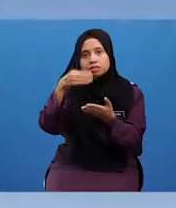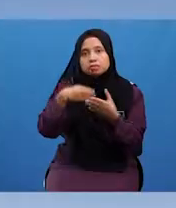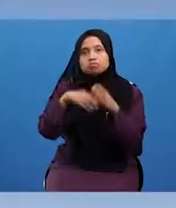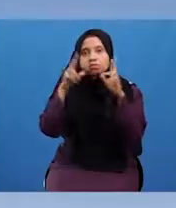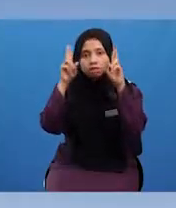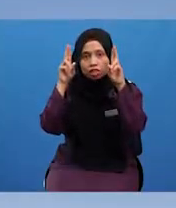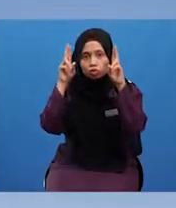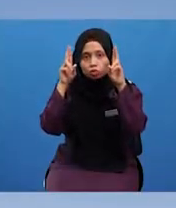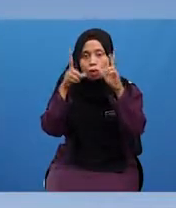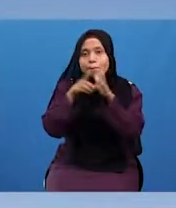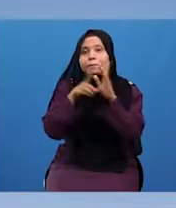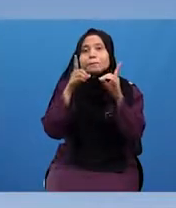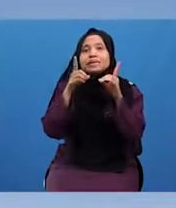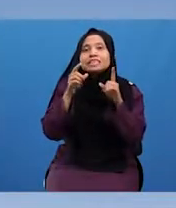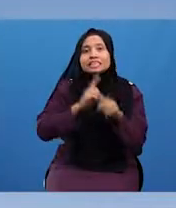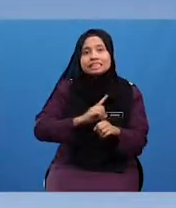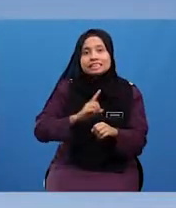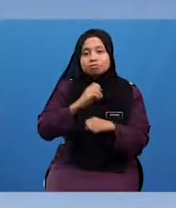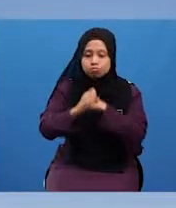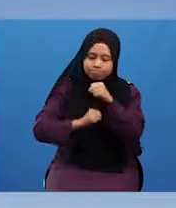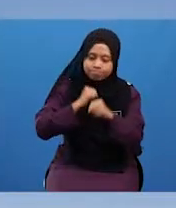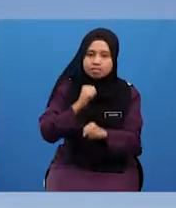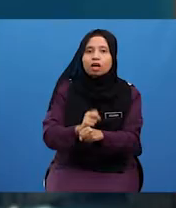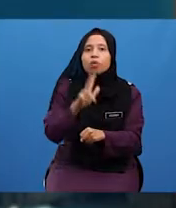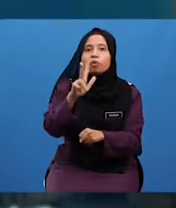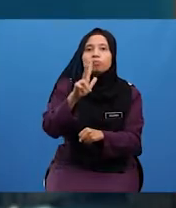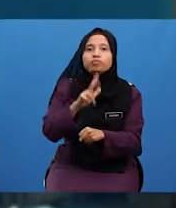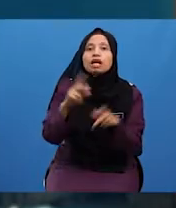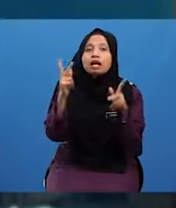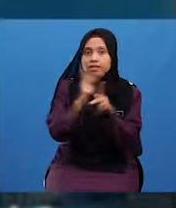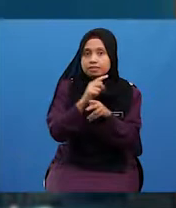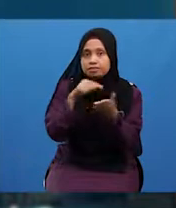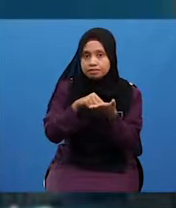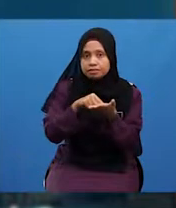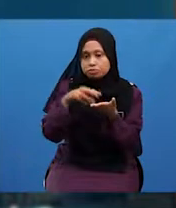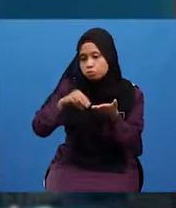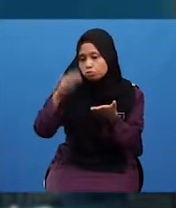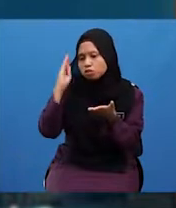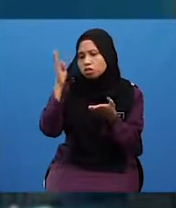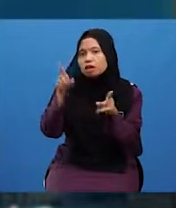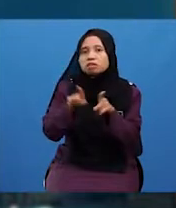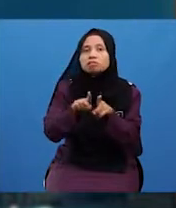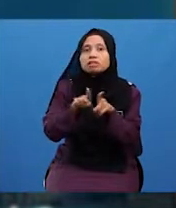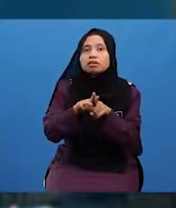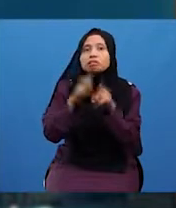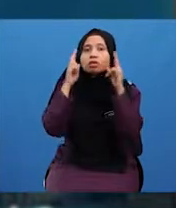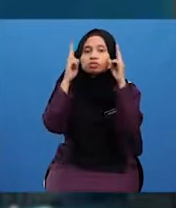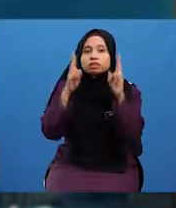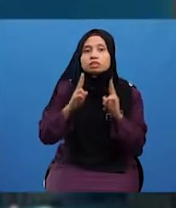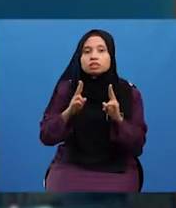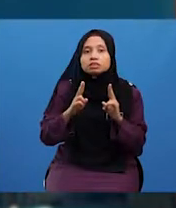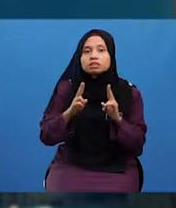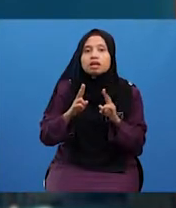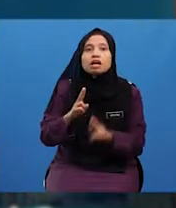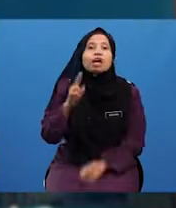subjek Pendidikan Islam tahun 3. Kali ini murid-murid akan bersama ustazah, Ustazah